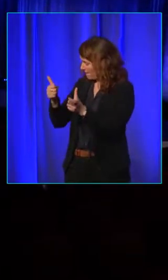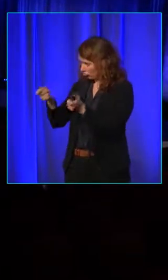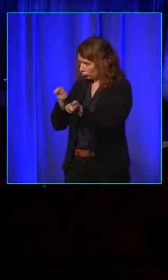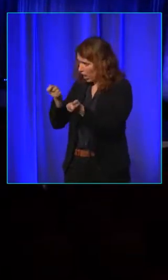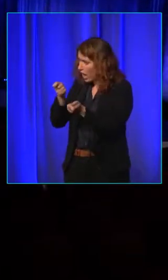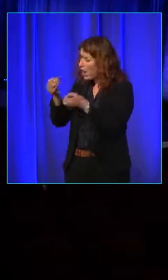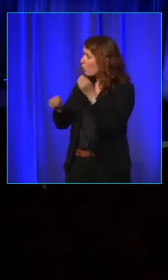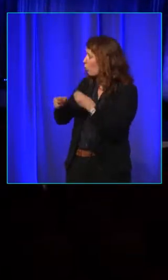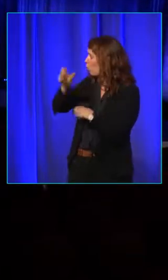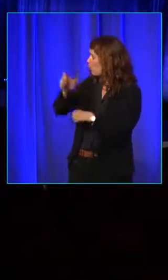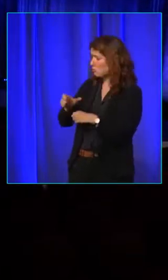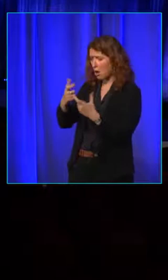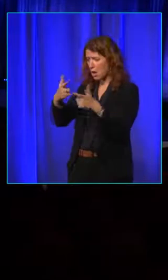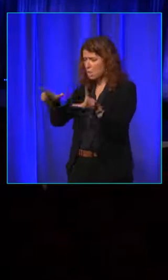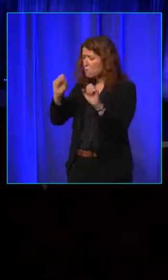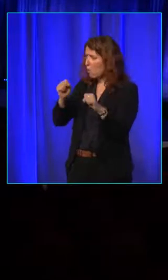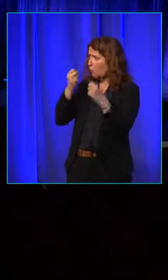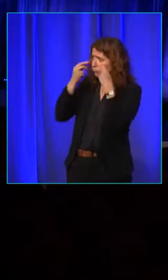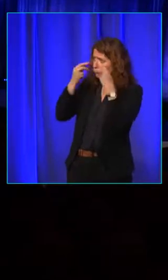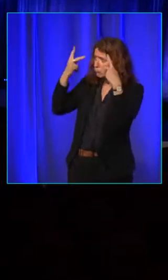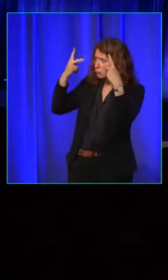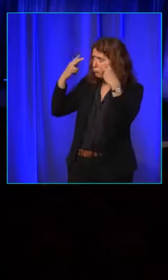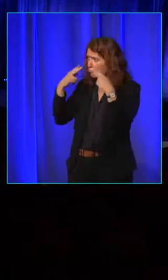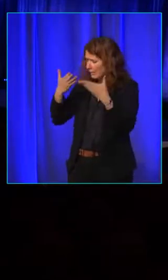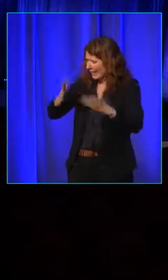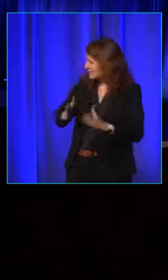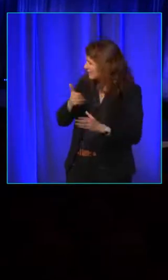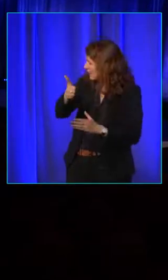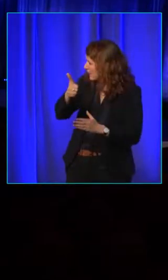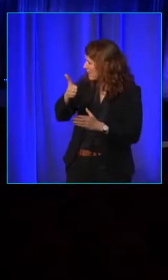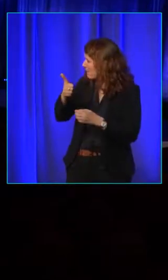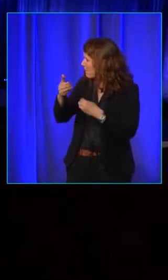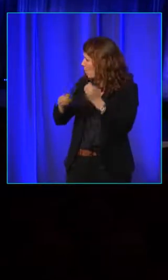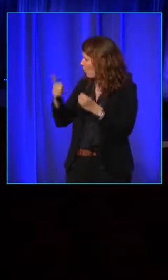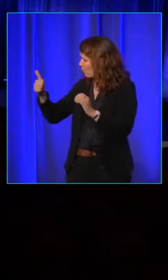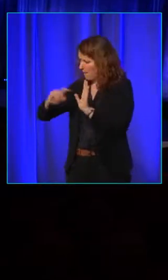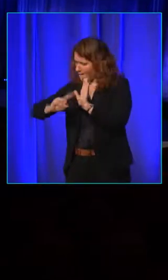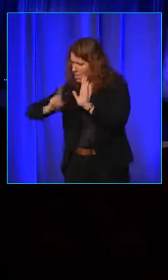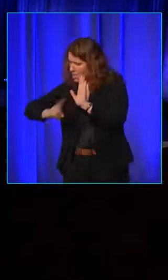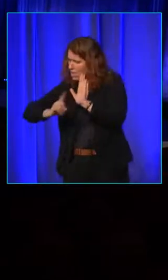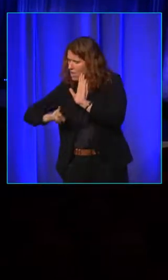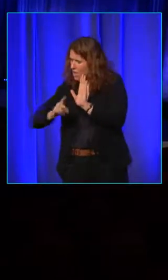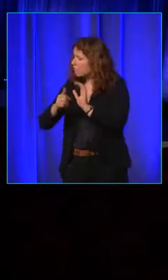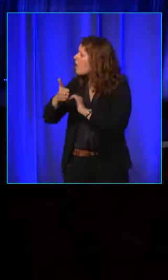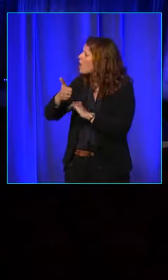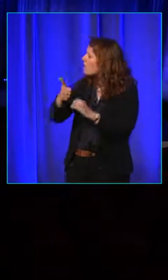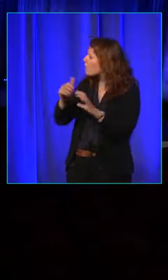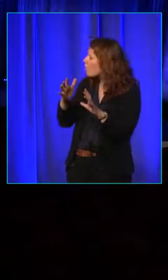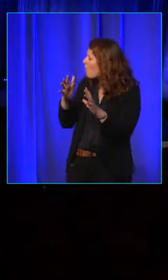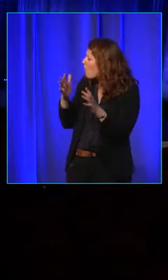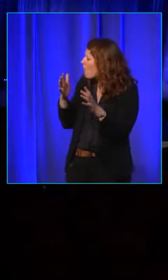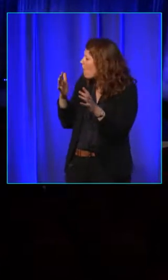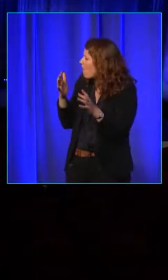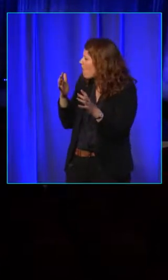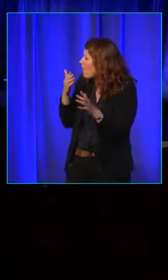et fermés. Ou elle s'imagine elle-même ou elle imagine quelqu'un d'autre? Est-ce qu'elle se voit de l'extérieur ou de l'intérieur? Qu'est-ce qui est mieux?